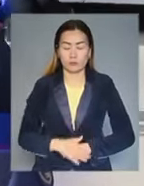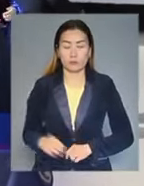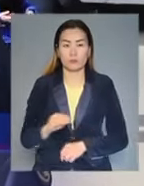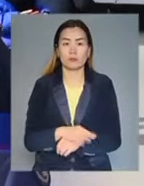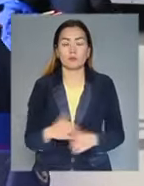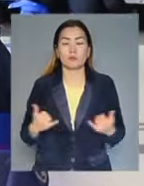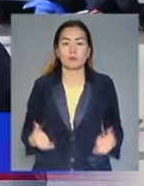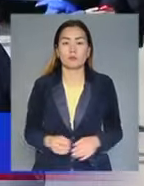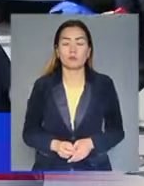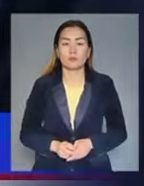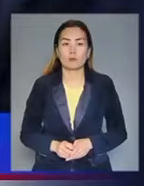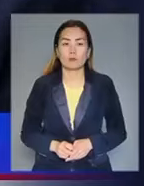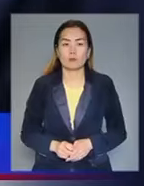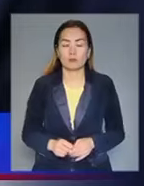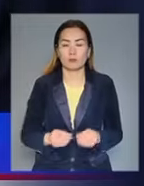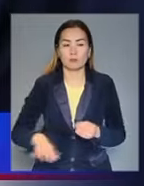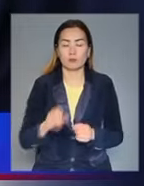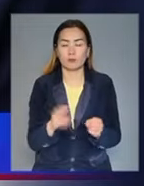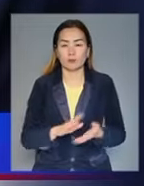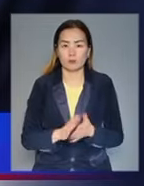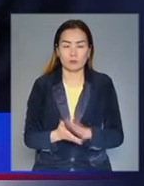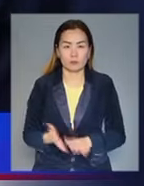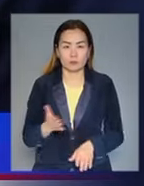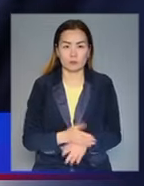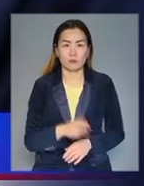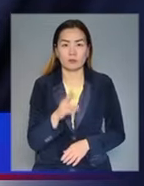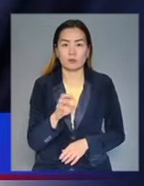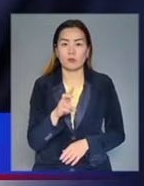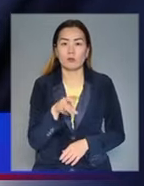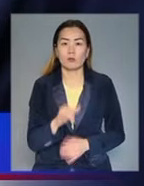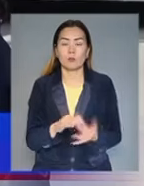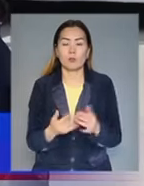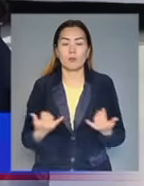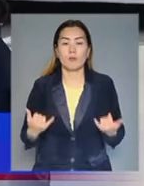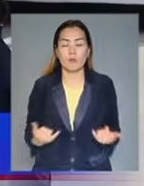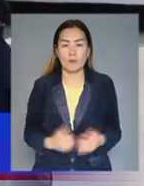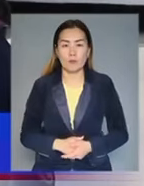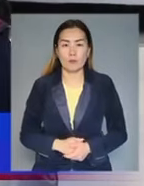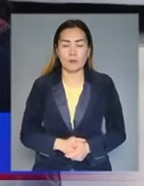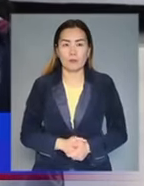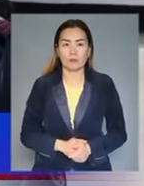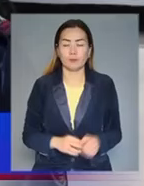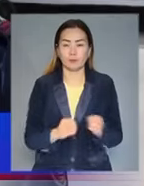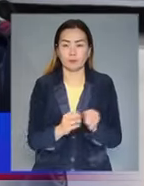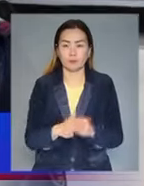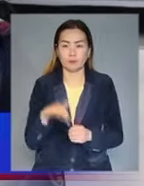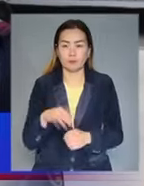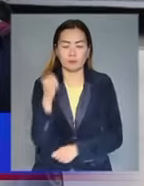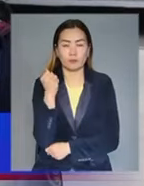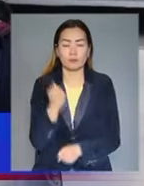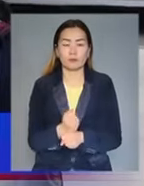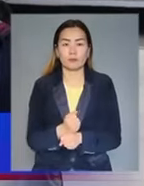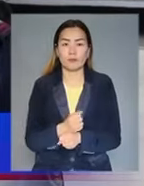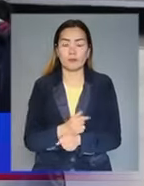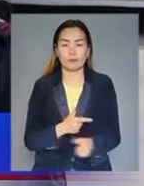қоса енді жағаның кейбір жерлеріне қауіп төндіріп отыр. Қоныстану ауылдық округі бойынша қазіргі уақытта 15 мың қапқа